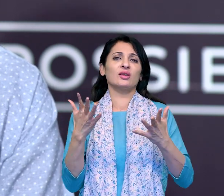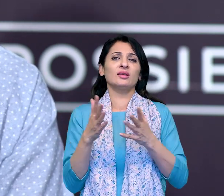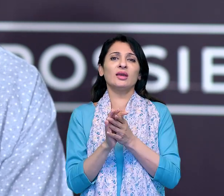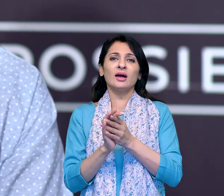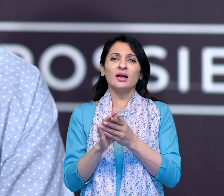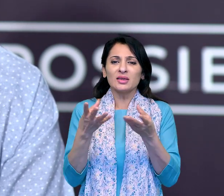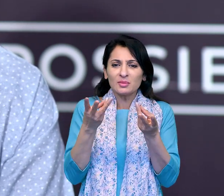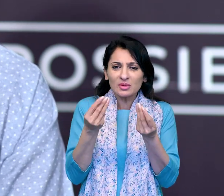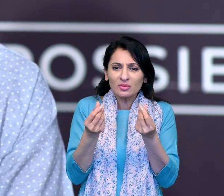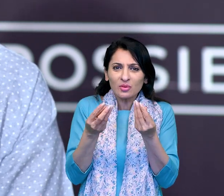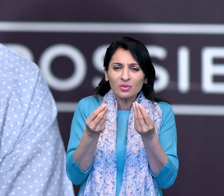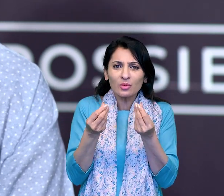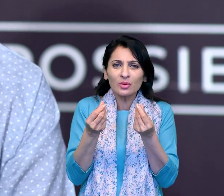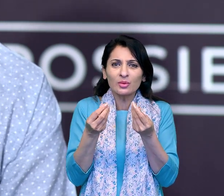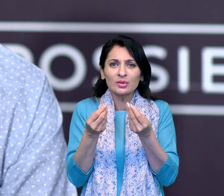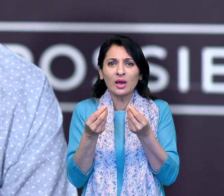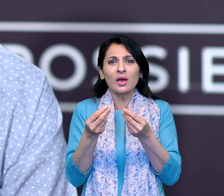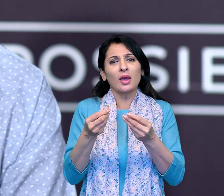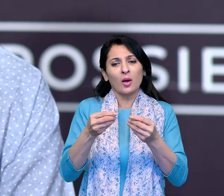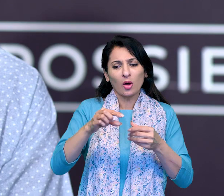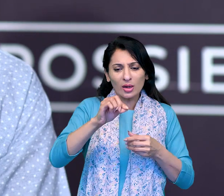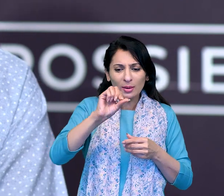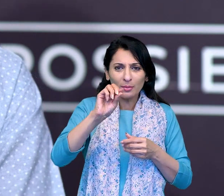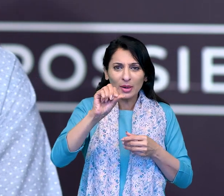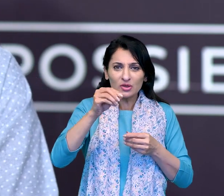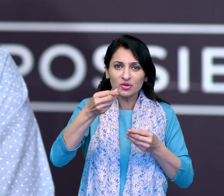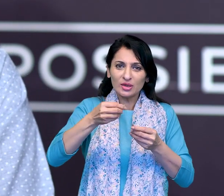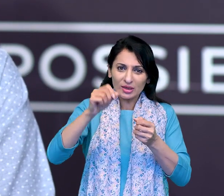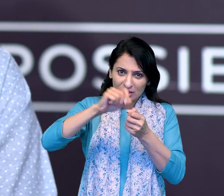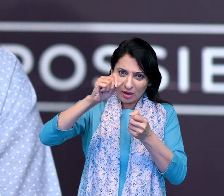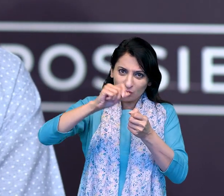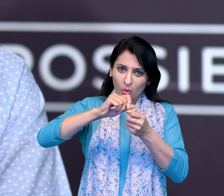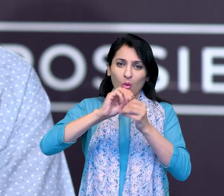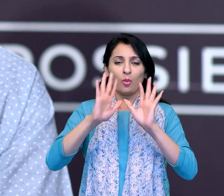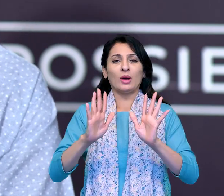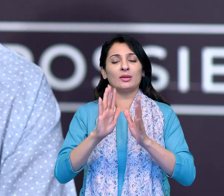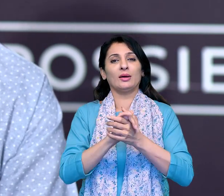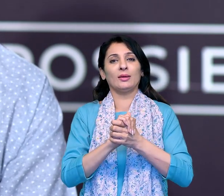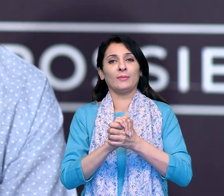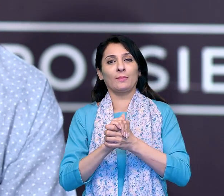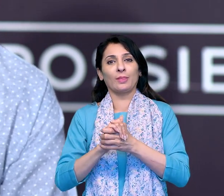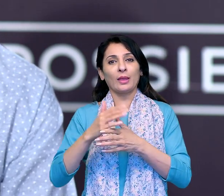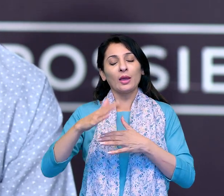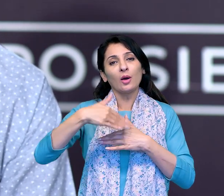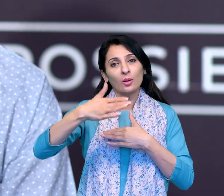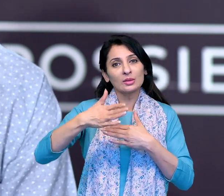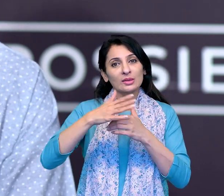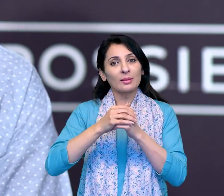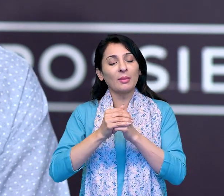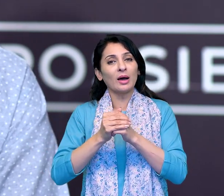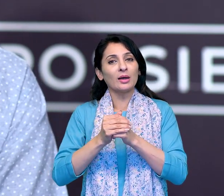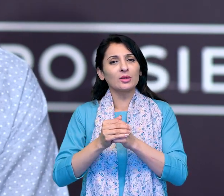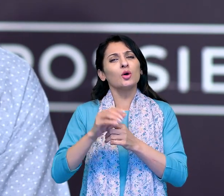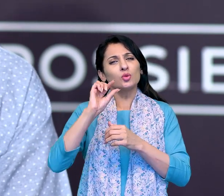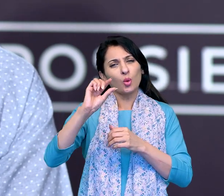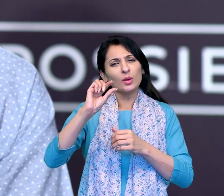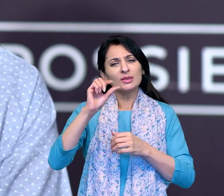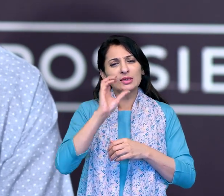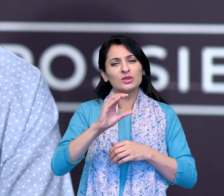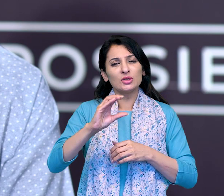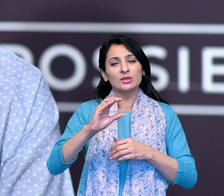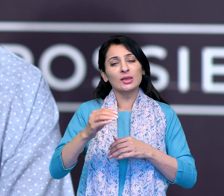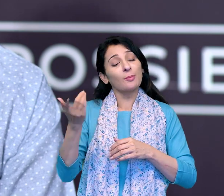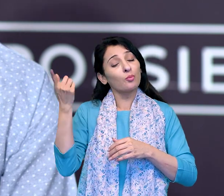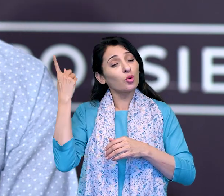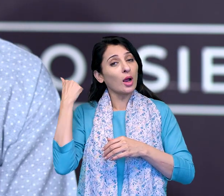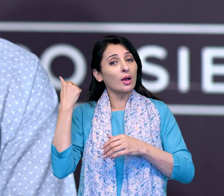मिलकर ये दीवार बनी है जो स्टील अभी तक एग्जिट करती है फोर्थ का मैक्सिमम पार्ट जो है वो रहने वो वेट भी हो रहा है लेकिन कुछ चीज अभी तक स्टील अपनी एक्चुअल